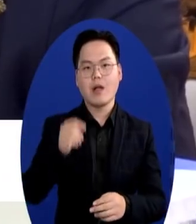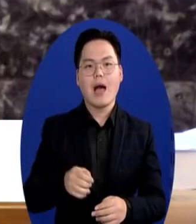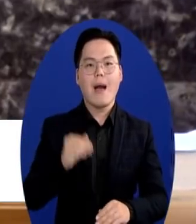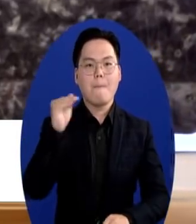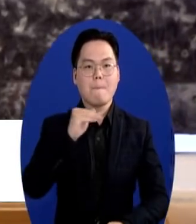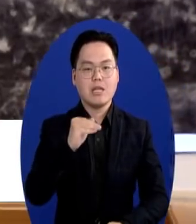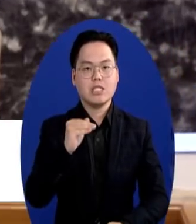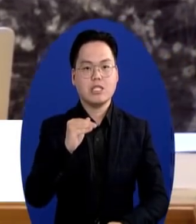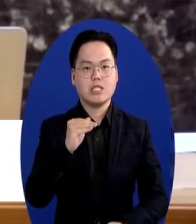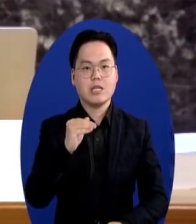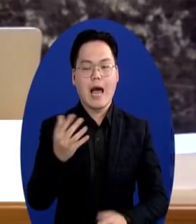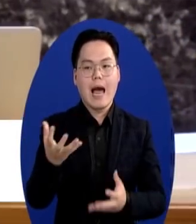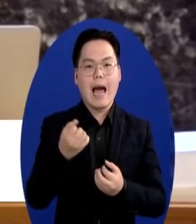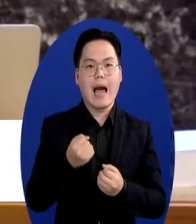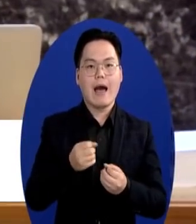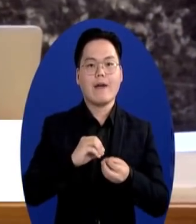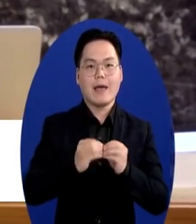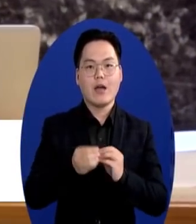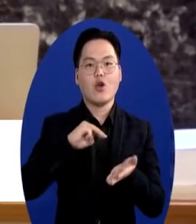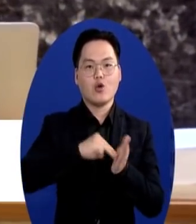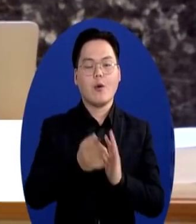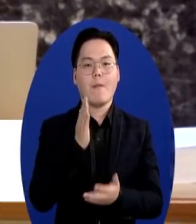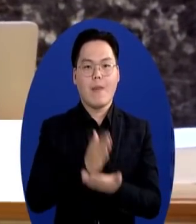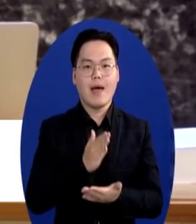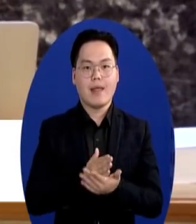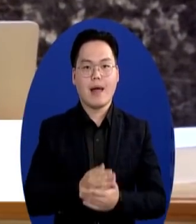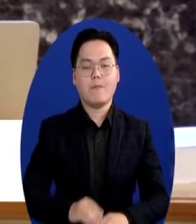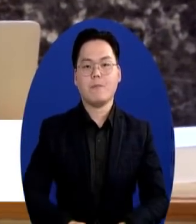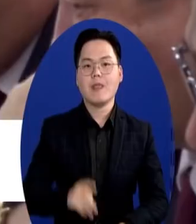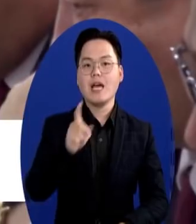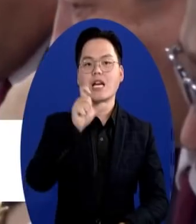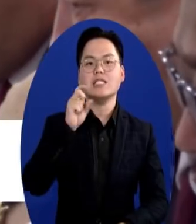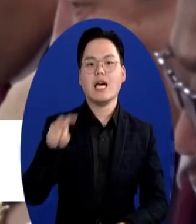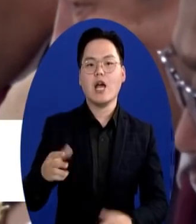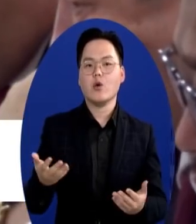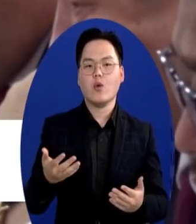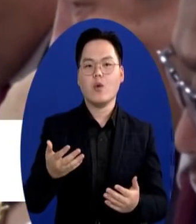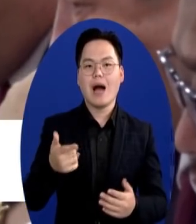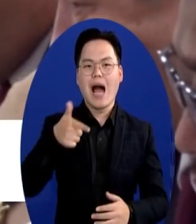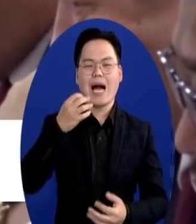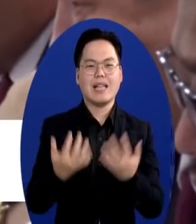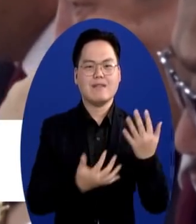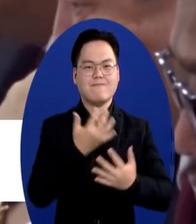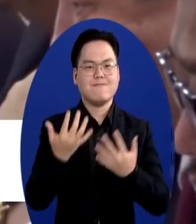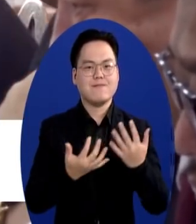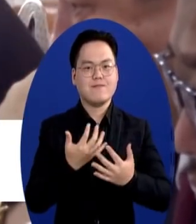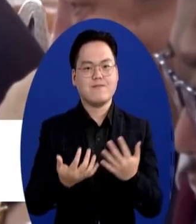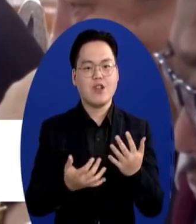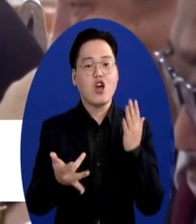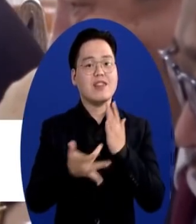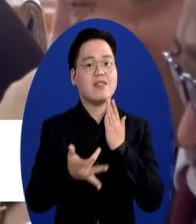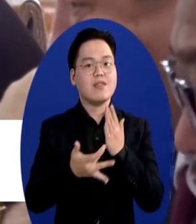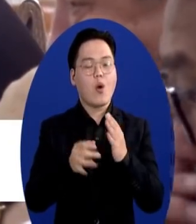өгөхийн автомашин нийлүүлэх төслийг хэрэгжүүлэхээр төлөвлөж байна. Тухайн зээлийн хүрээнд гал түймөртэй тэмцэх техник, тоног төхөөрөмжийг